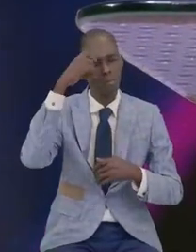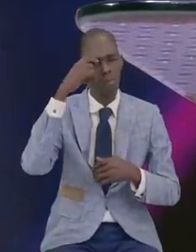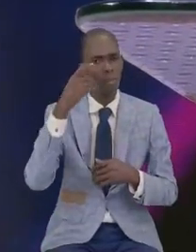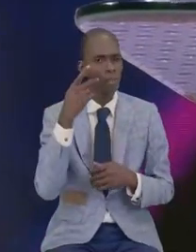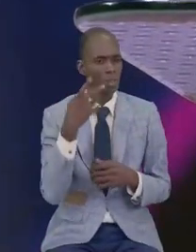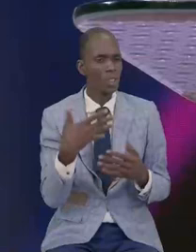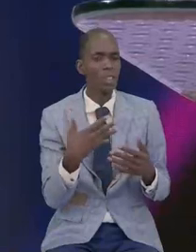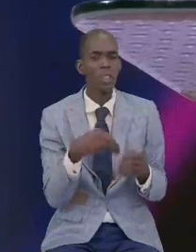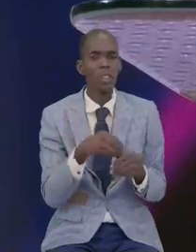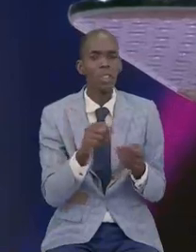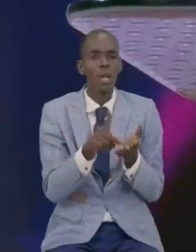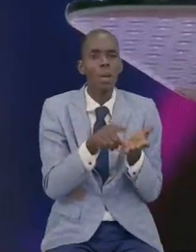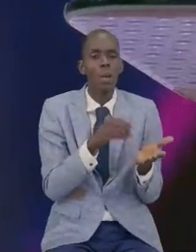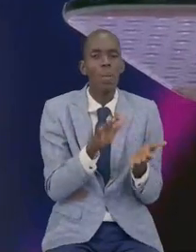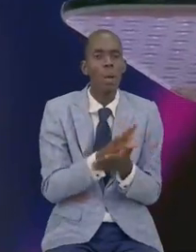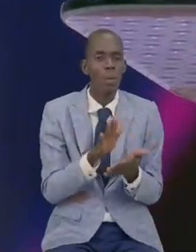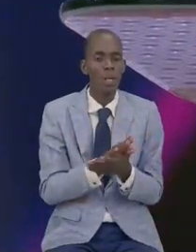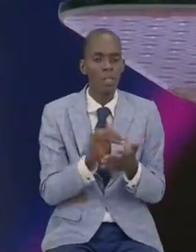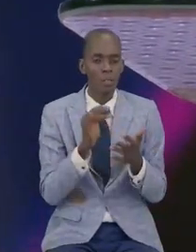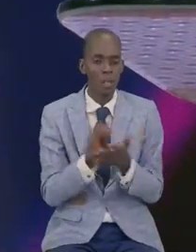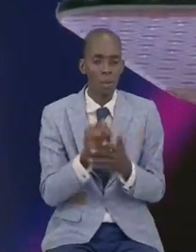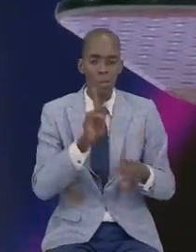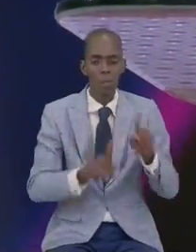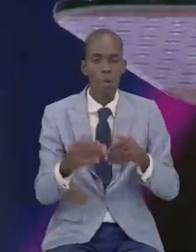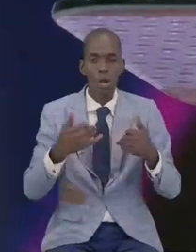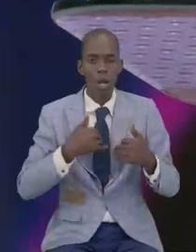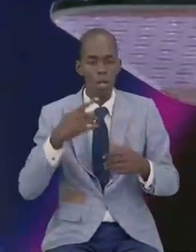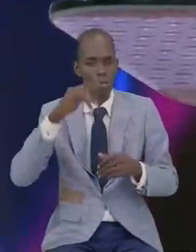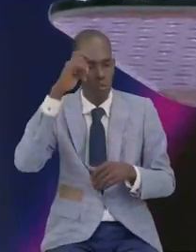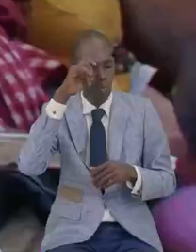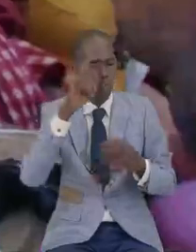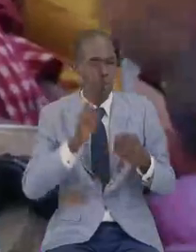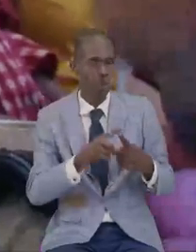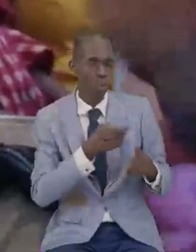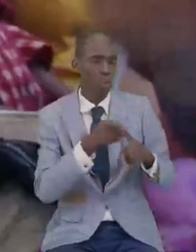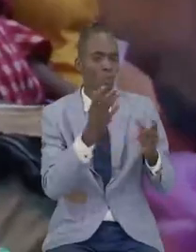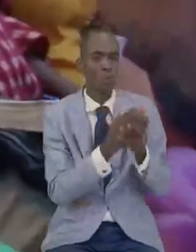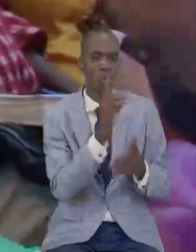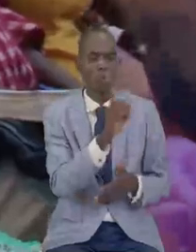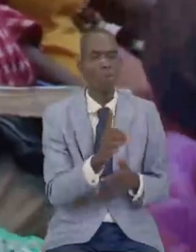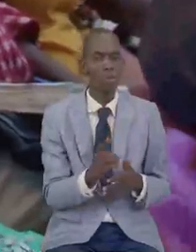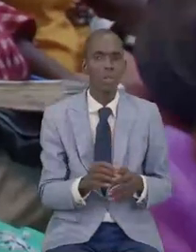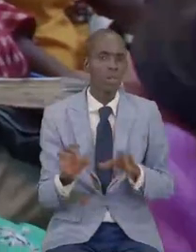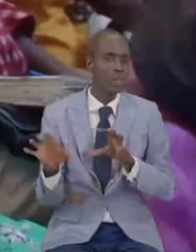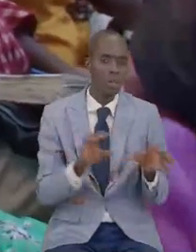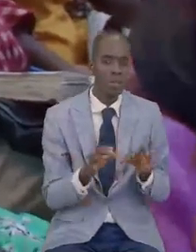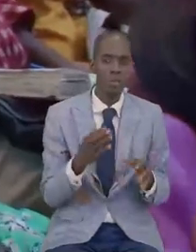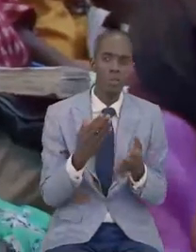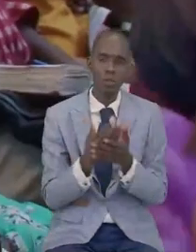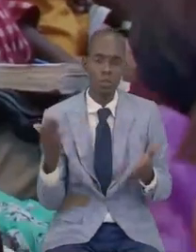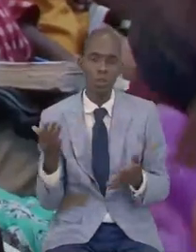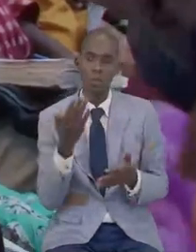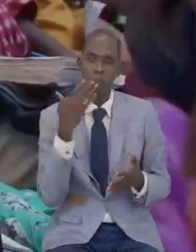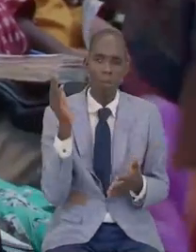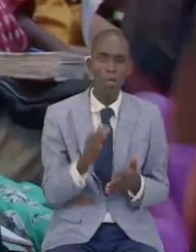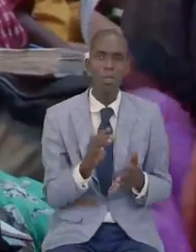va essayer de faire du mal à quelqu'un. Il a dit ce que je n'ai pas vu. Elle a fait ce que je ne veux pas. Alors, il va à